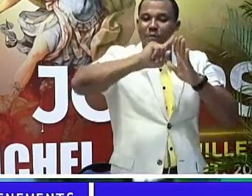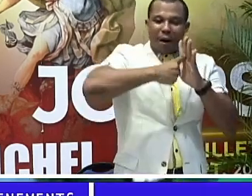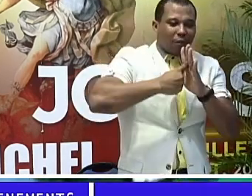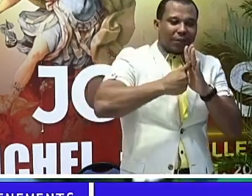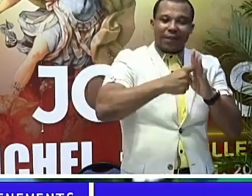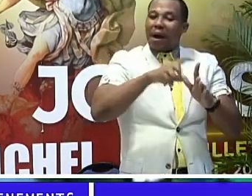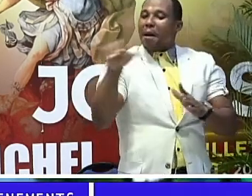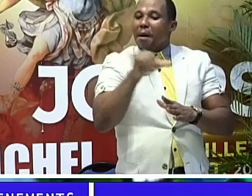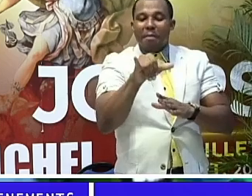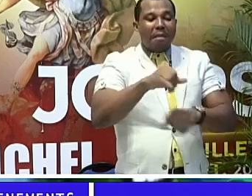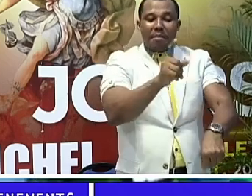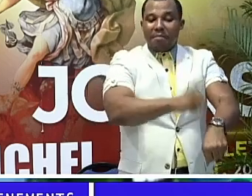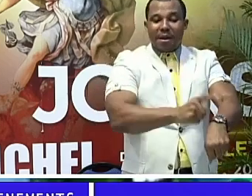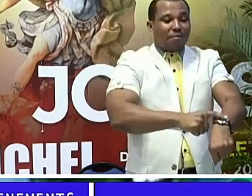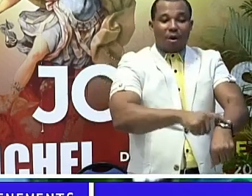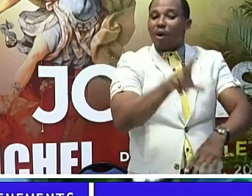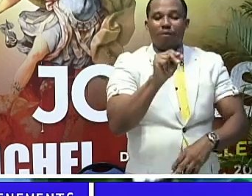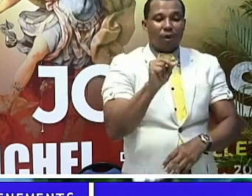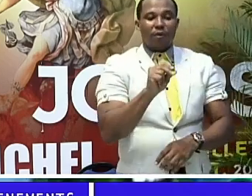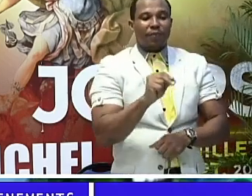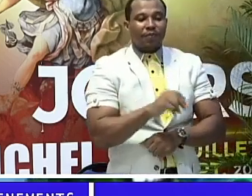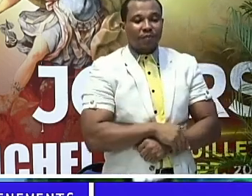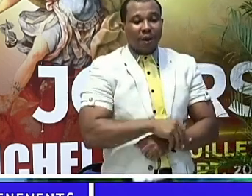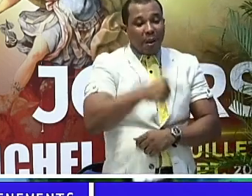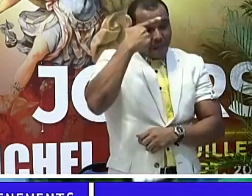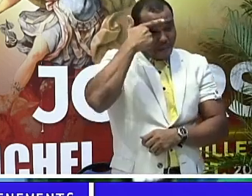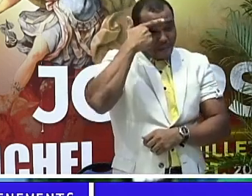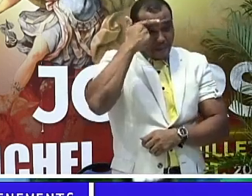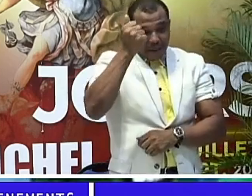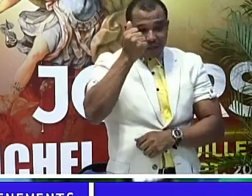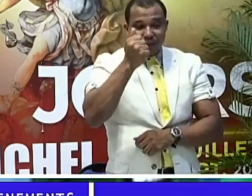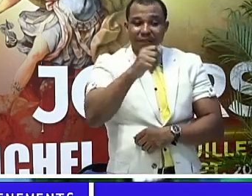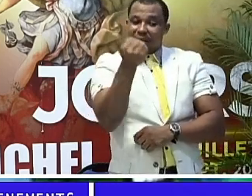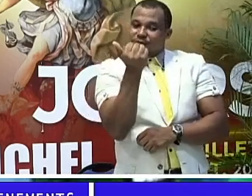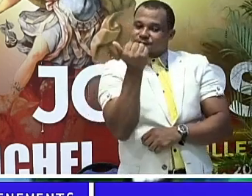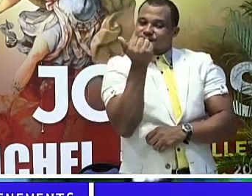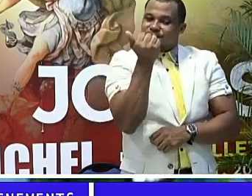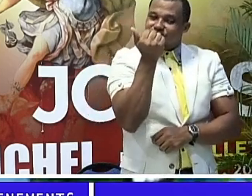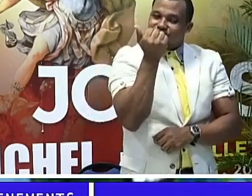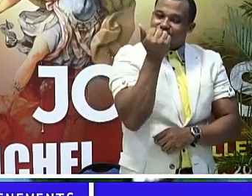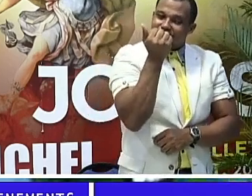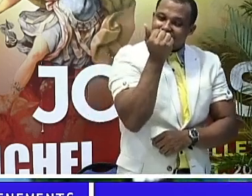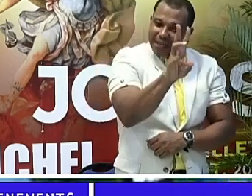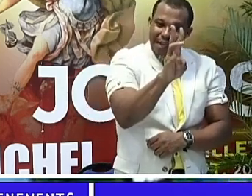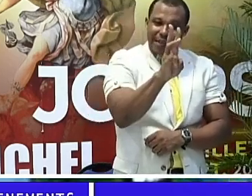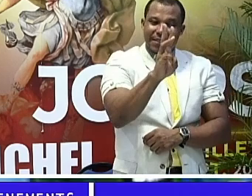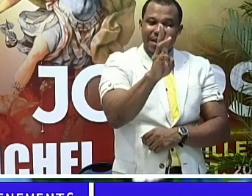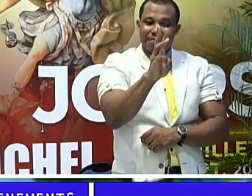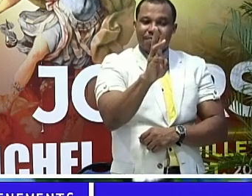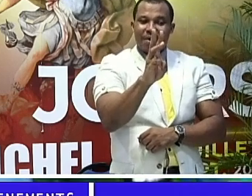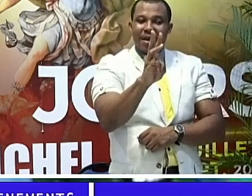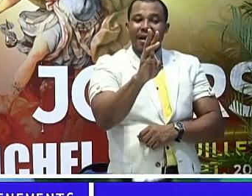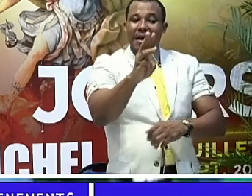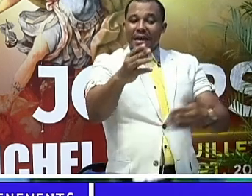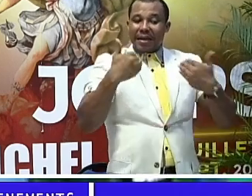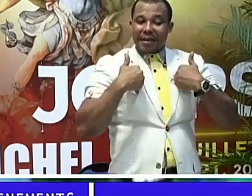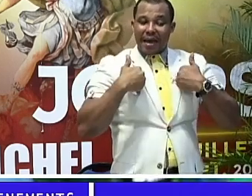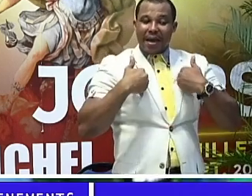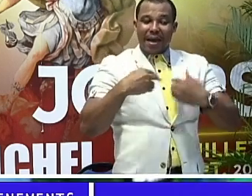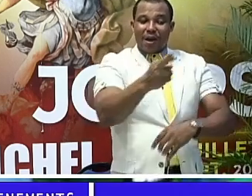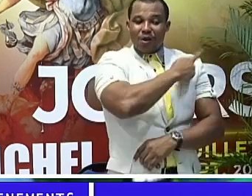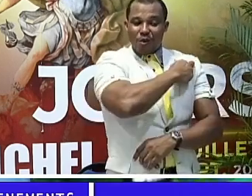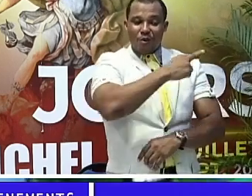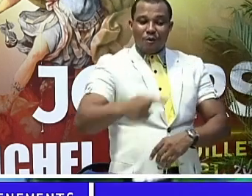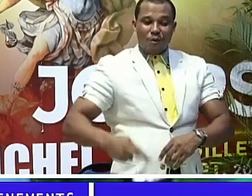avec l'église côté nous y a là. Parce que c'est au 16e siècle, il y a un roi en